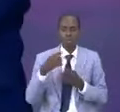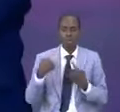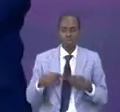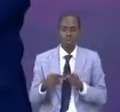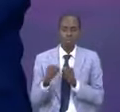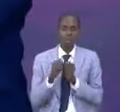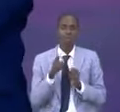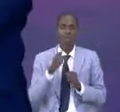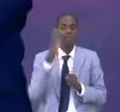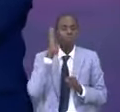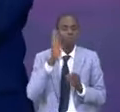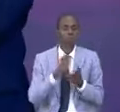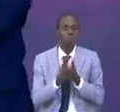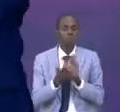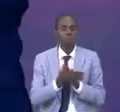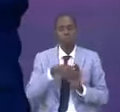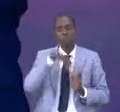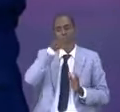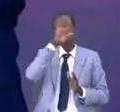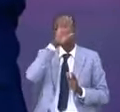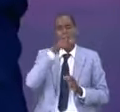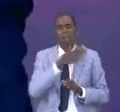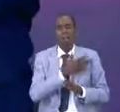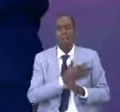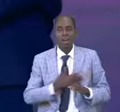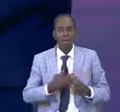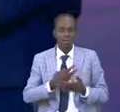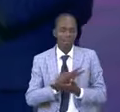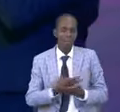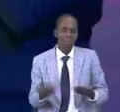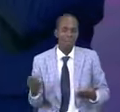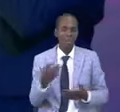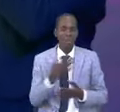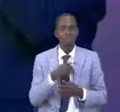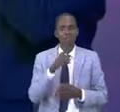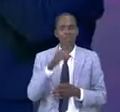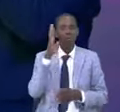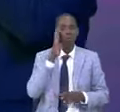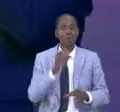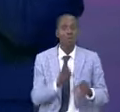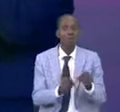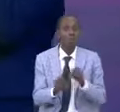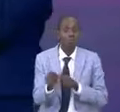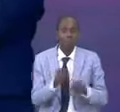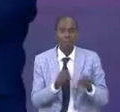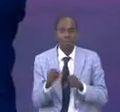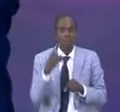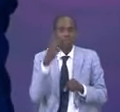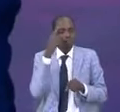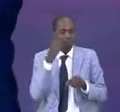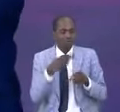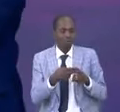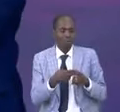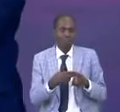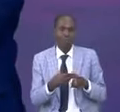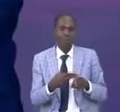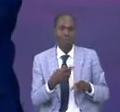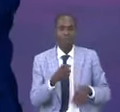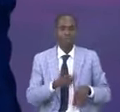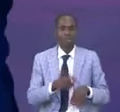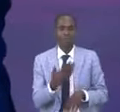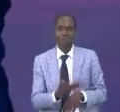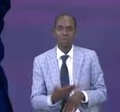vous allez échouer vous allez même combattre lutter pour les choses temporaires de ce monde